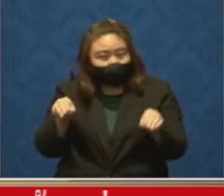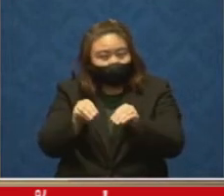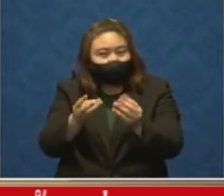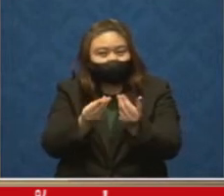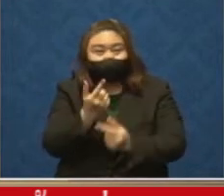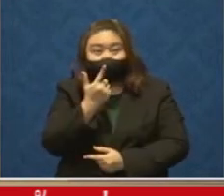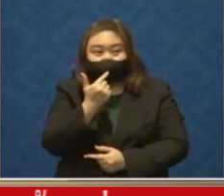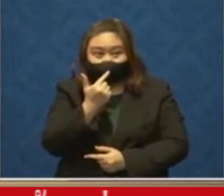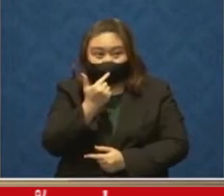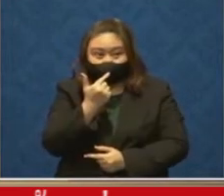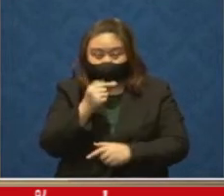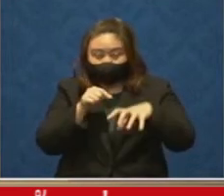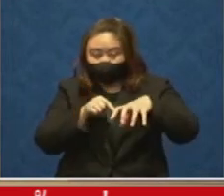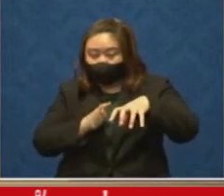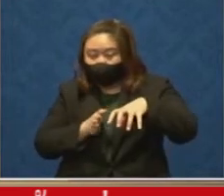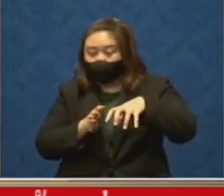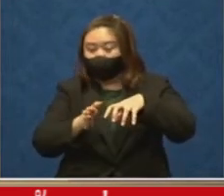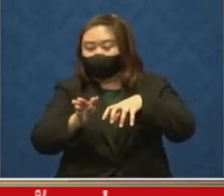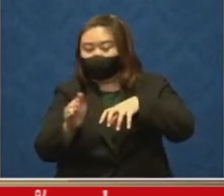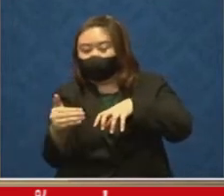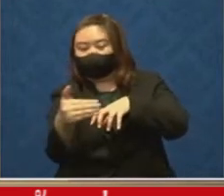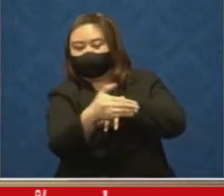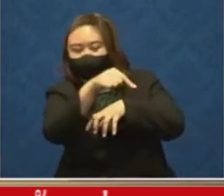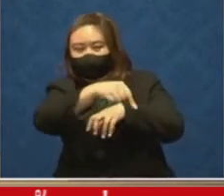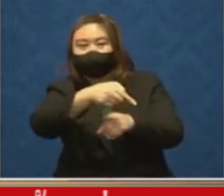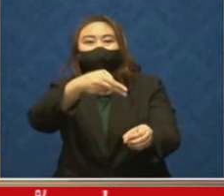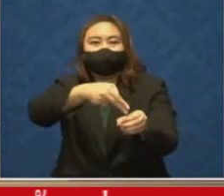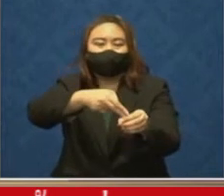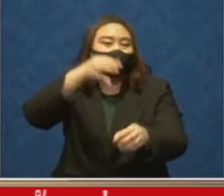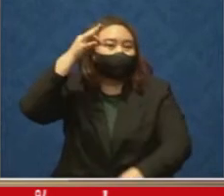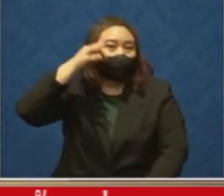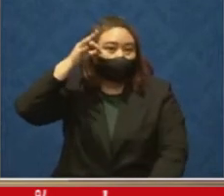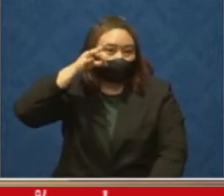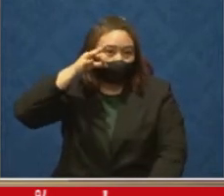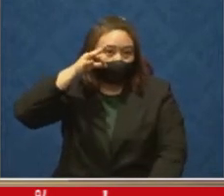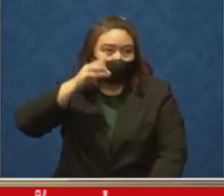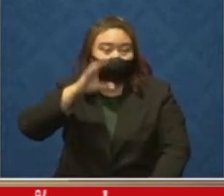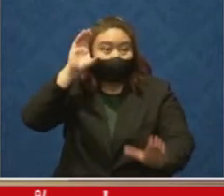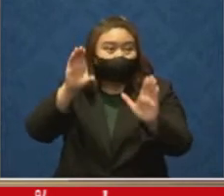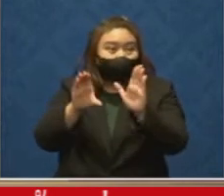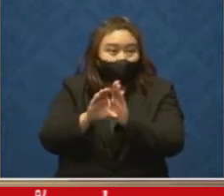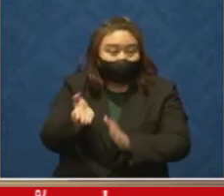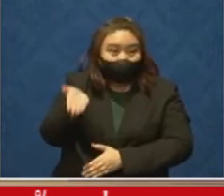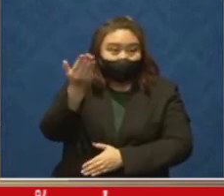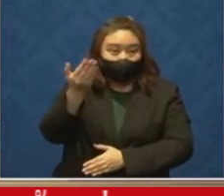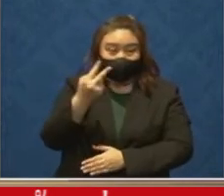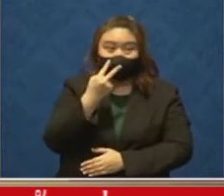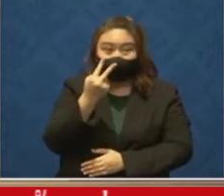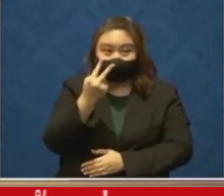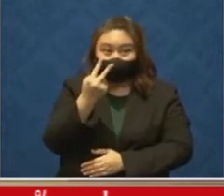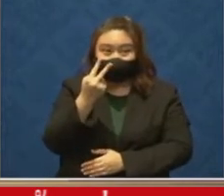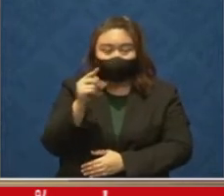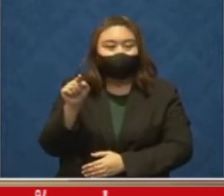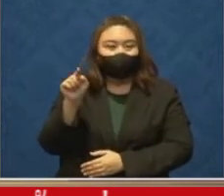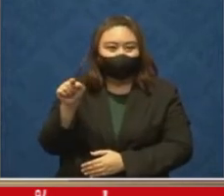คุนไครั อยู่แถวดนแดงครับเลยลัวนี้ไปเรียวซ้าย ก็เป็ป้ำประตอธ. แต่ทานเห็รปด้าน